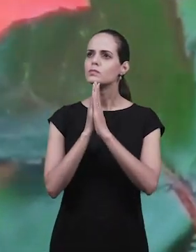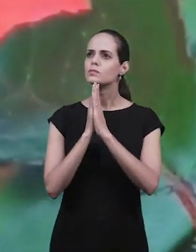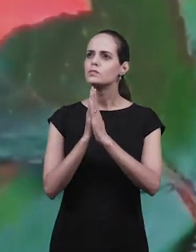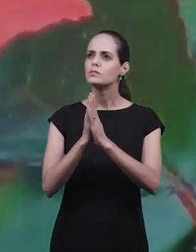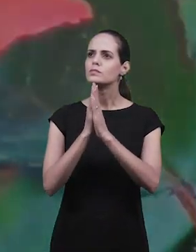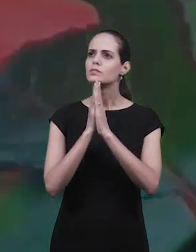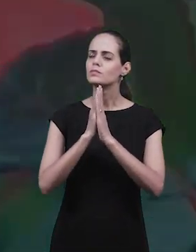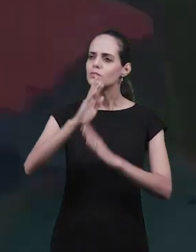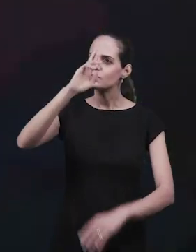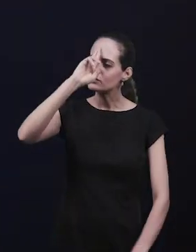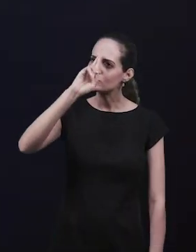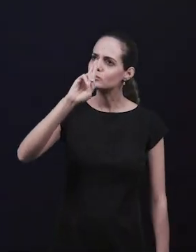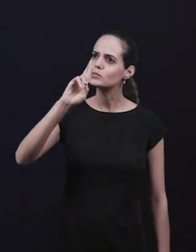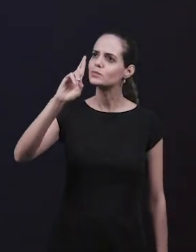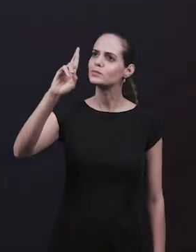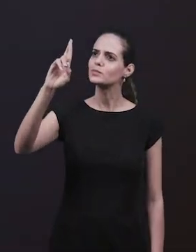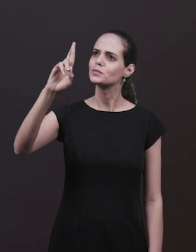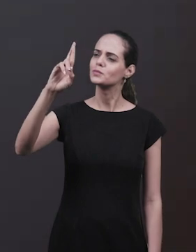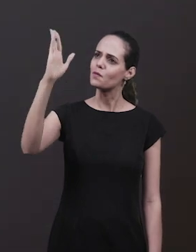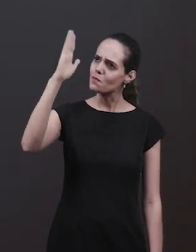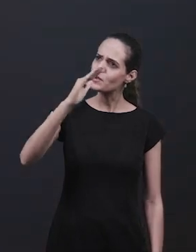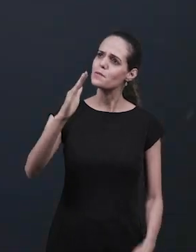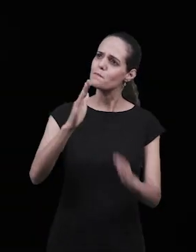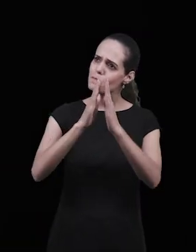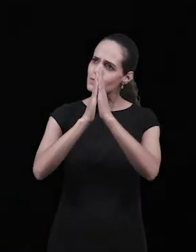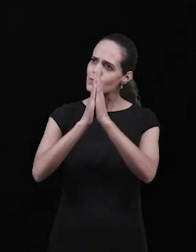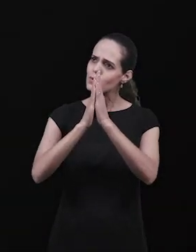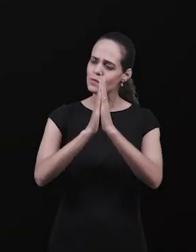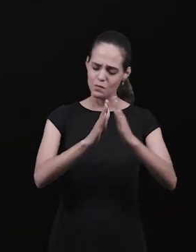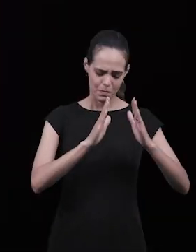remidor, ó, vem